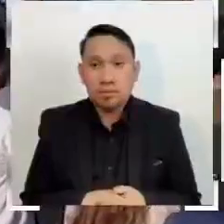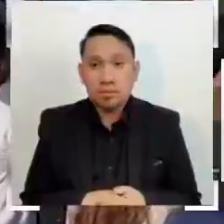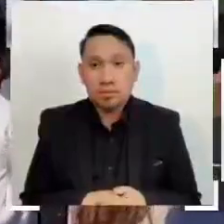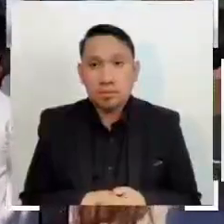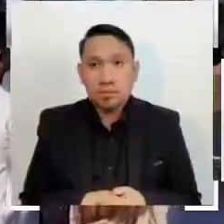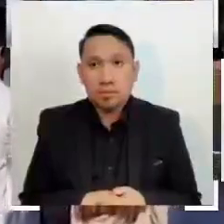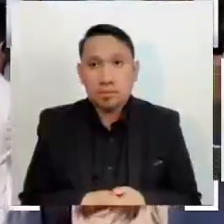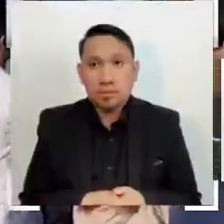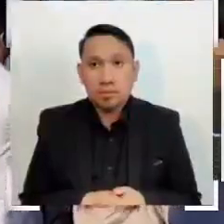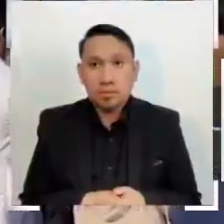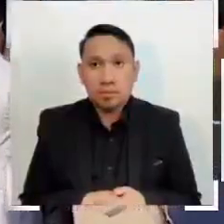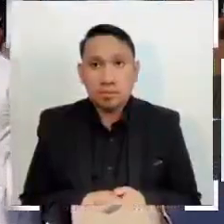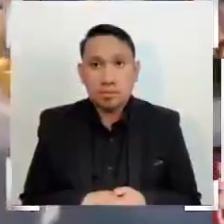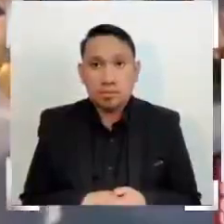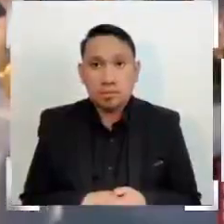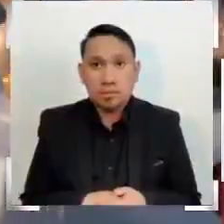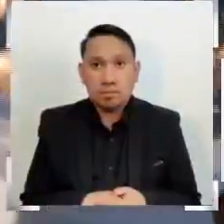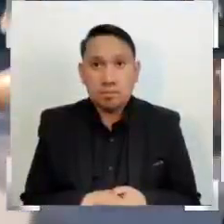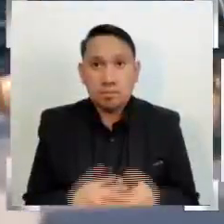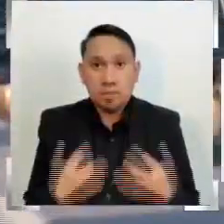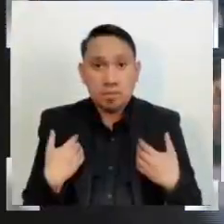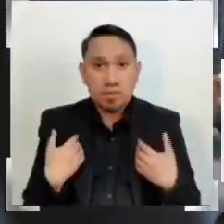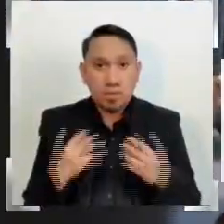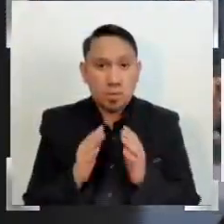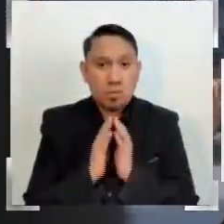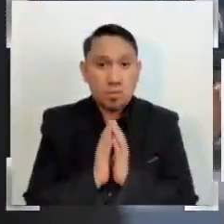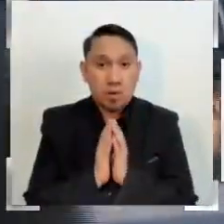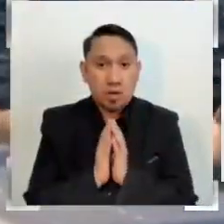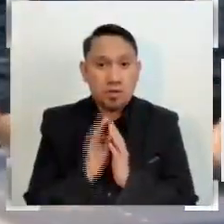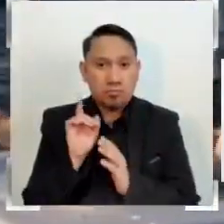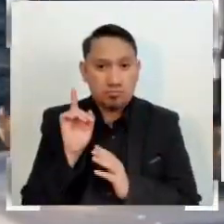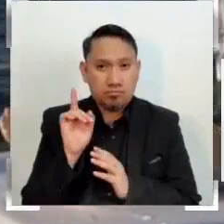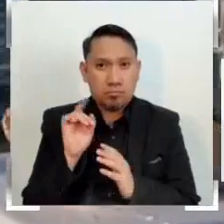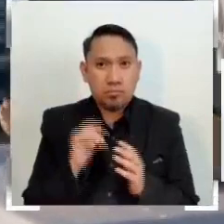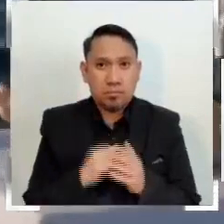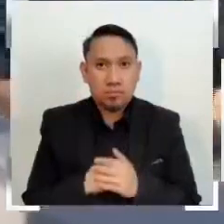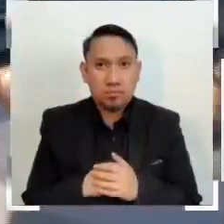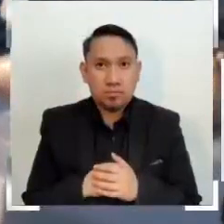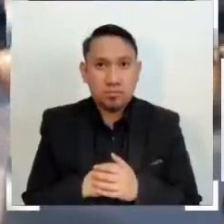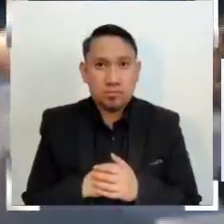Habang taimtim ang dasal sa gitna ng West Philippine Sea kahapon,